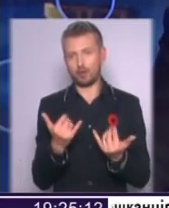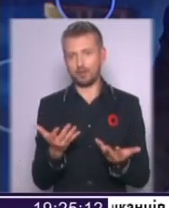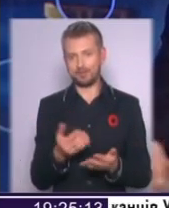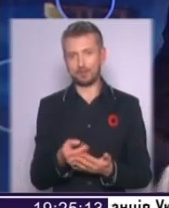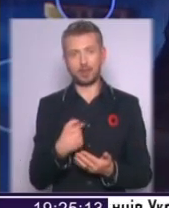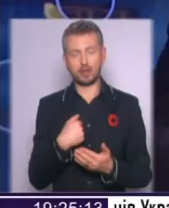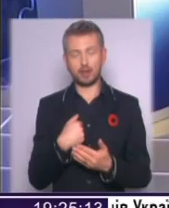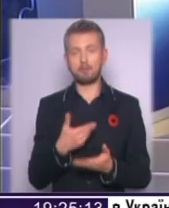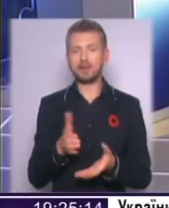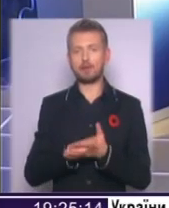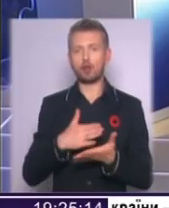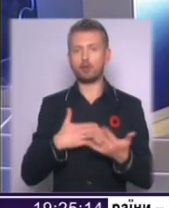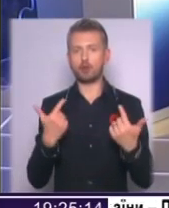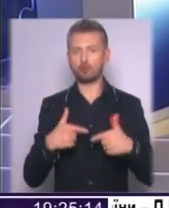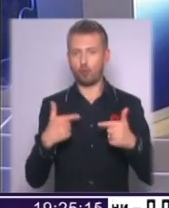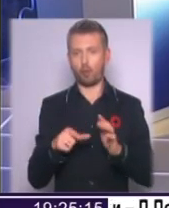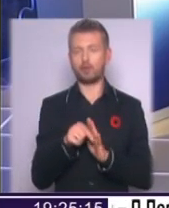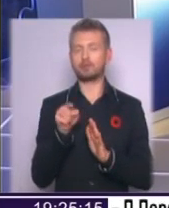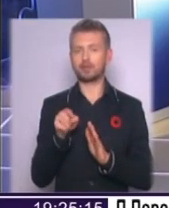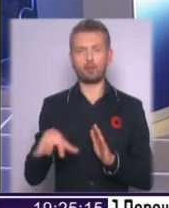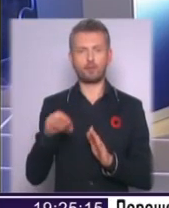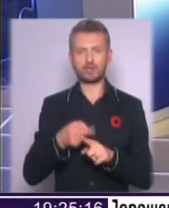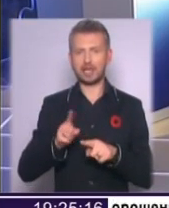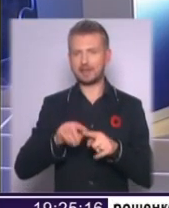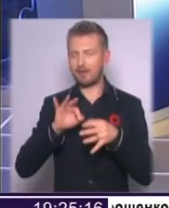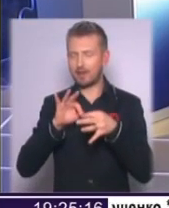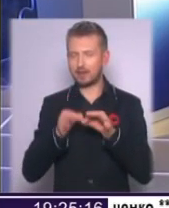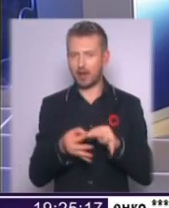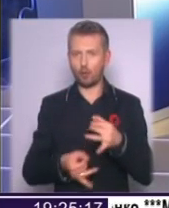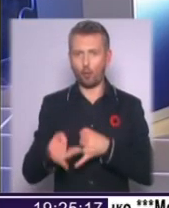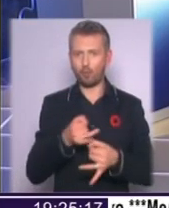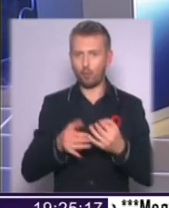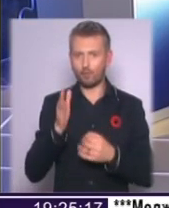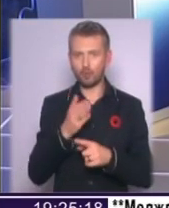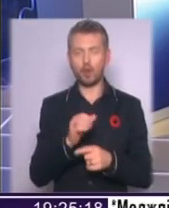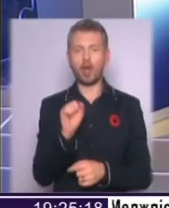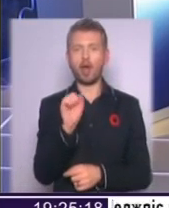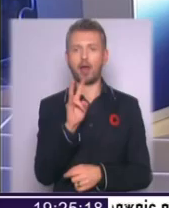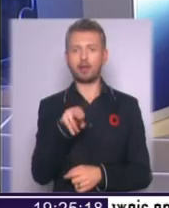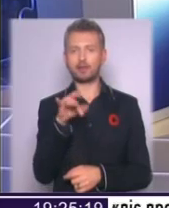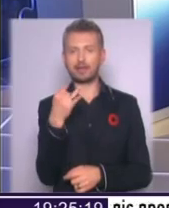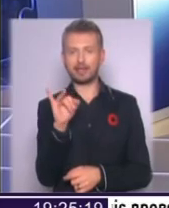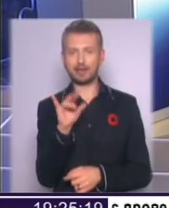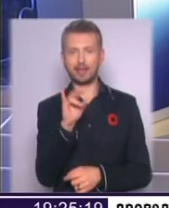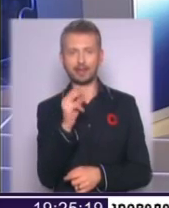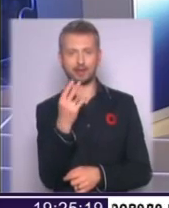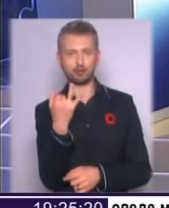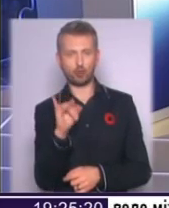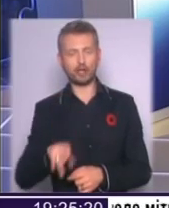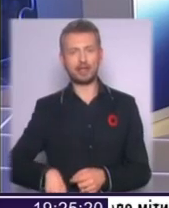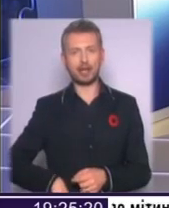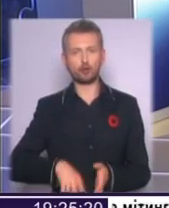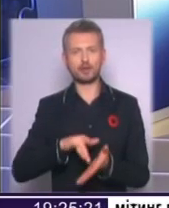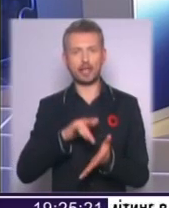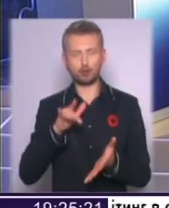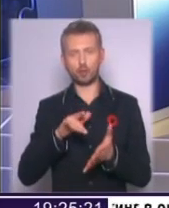задоволенням представляю гостя нашої студії, з якими все це детально обговоримо. Це Андрій Ніцой, директор Центру стратегічних розробок, кандидат